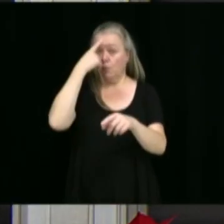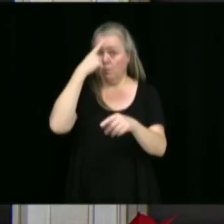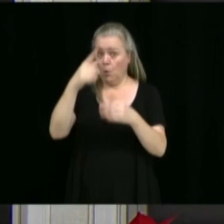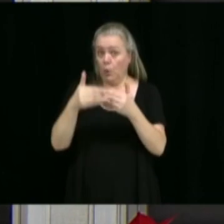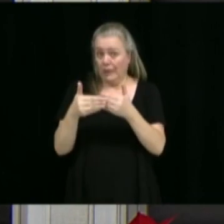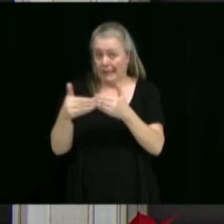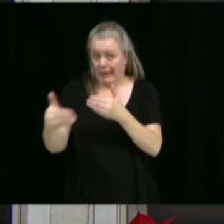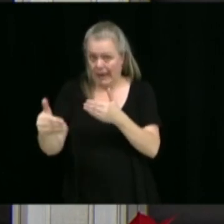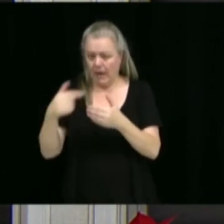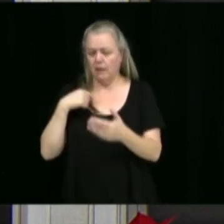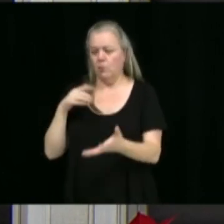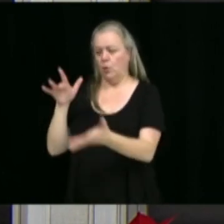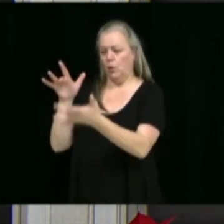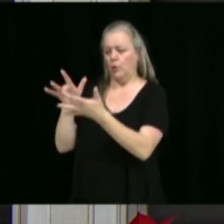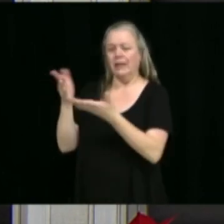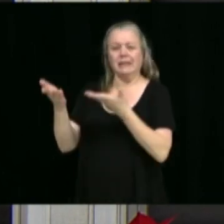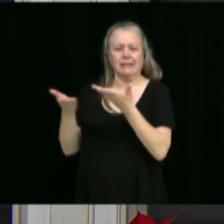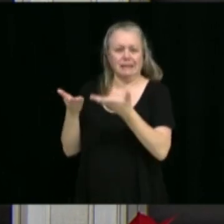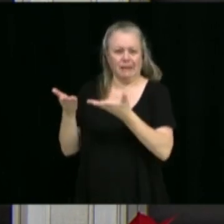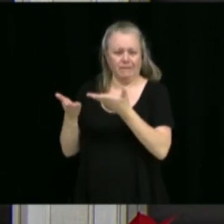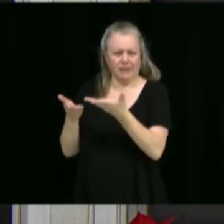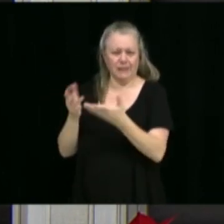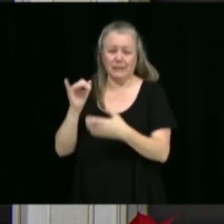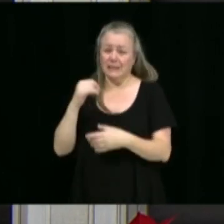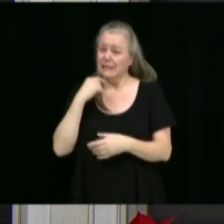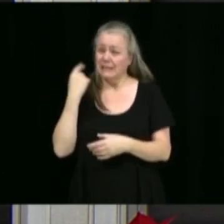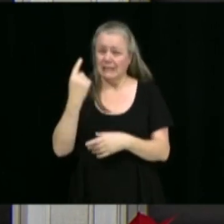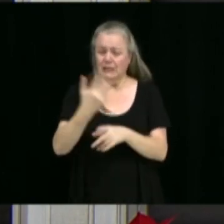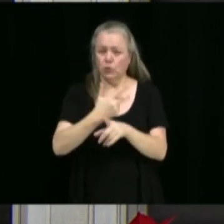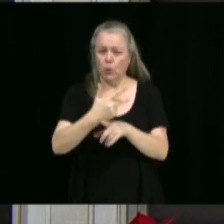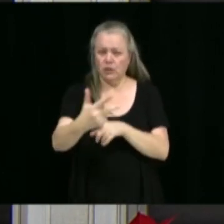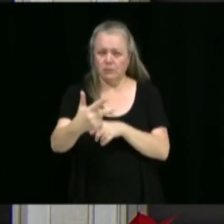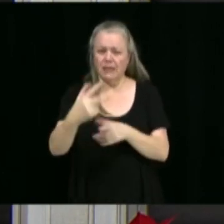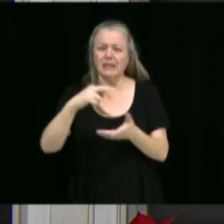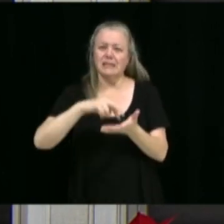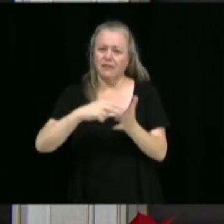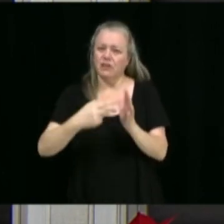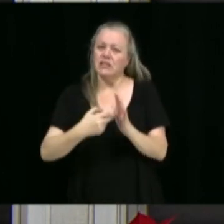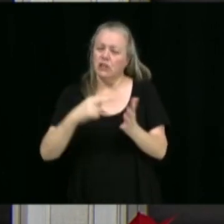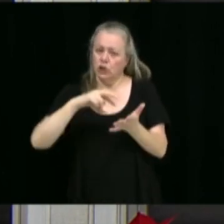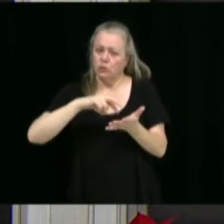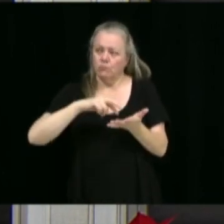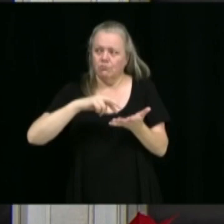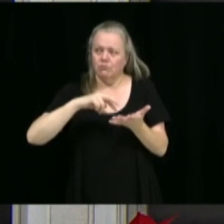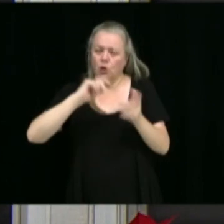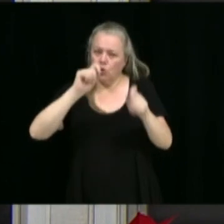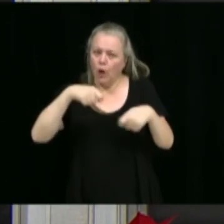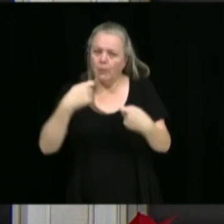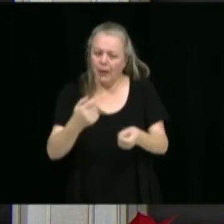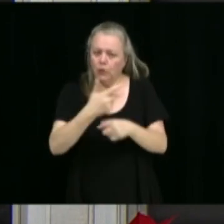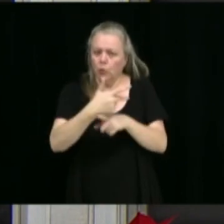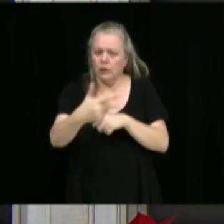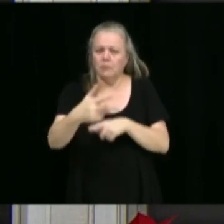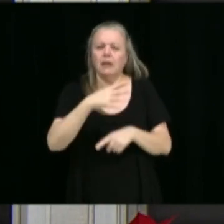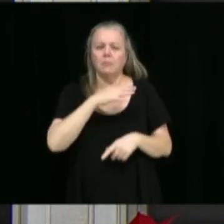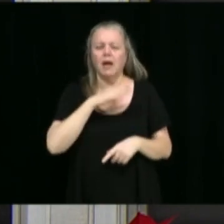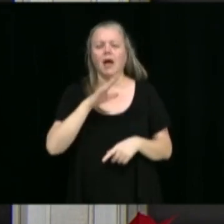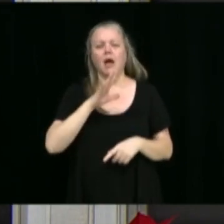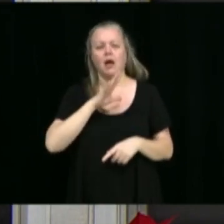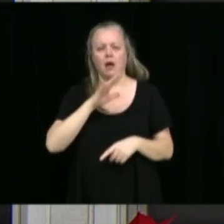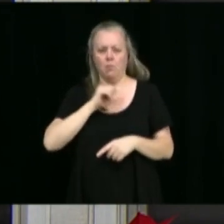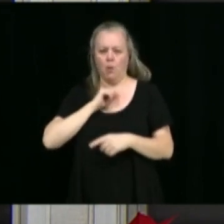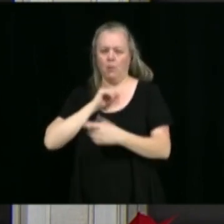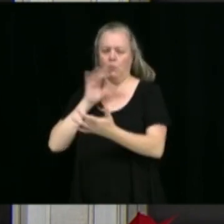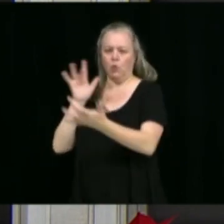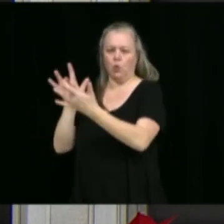de nos services. Si on mentionnait 3 semaines, ça devait être parce que c'était ça le délai avec le sous-traitant. Mais je vais faire le suivi, puis on va